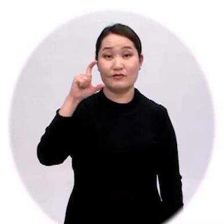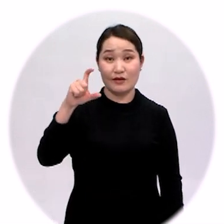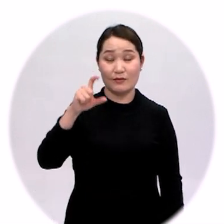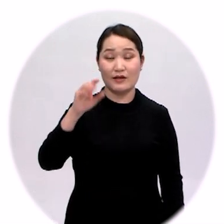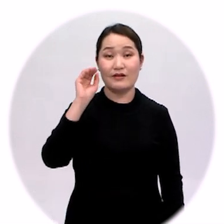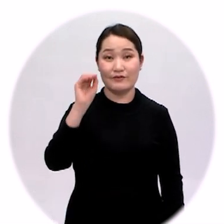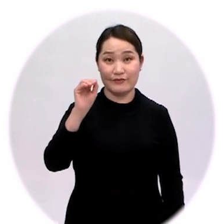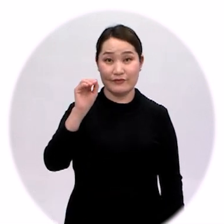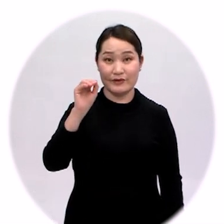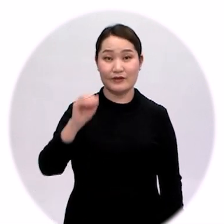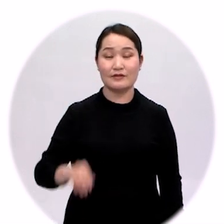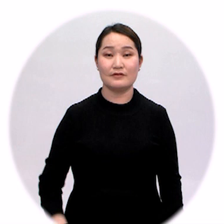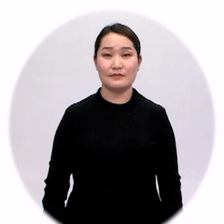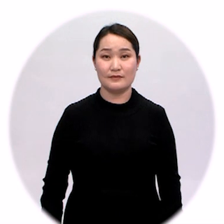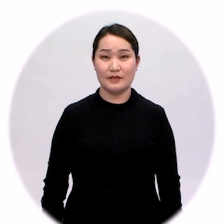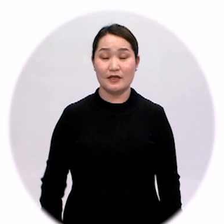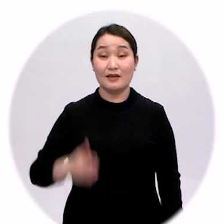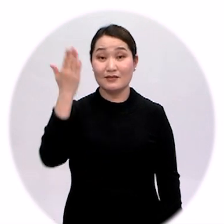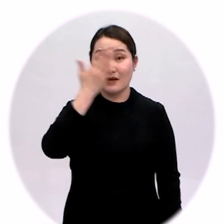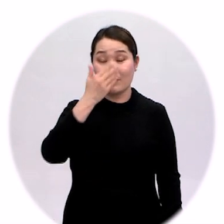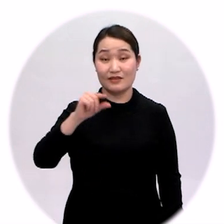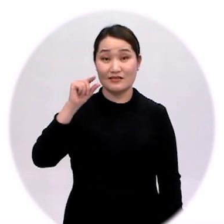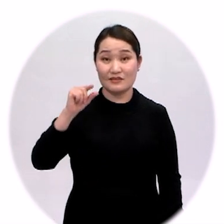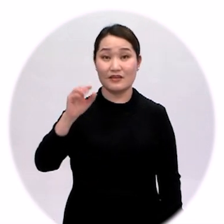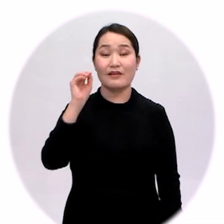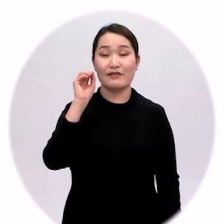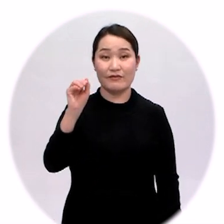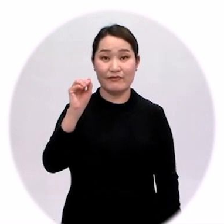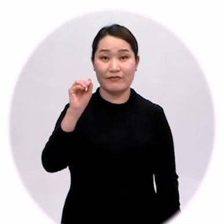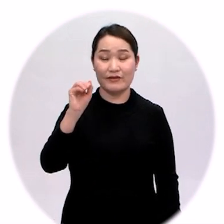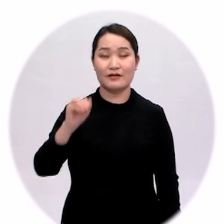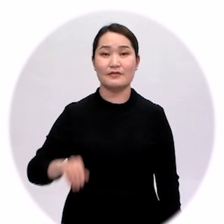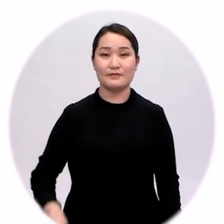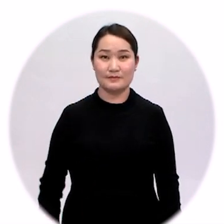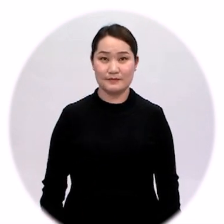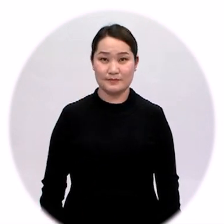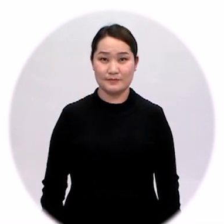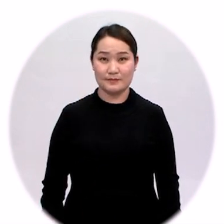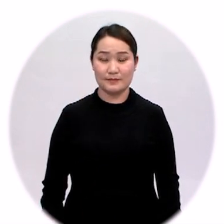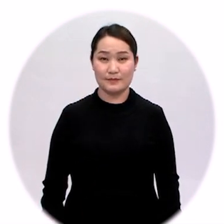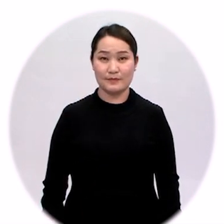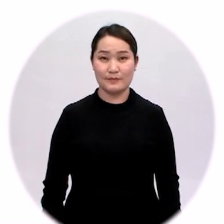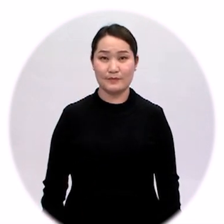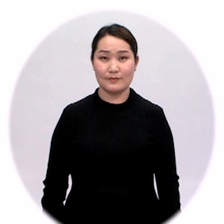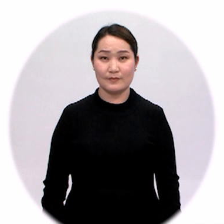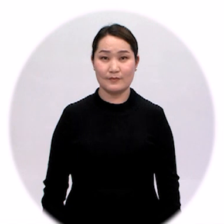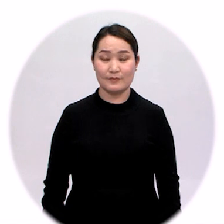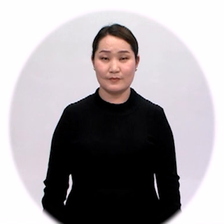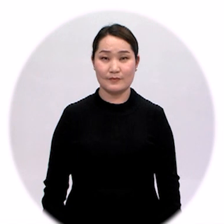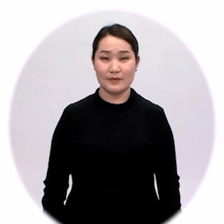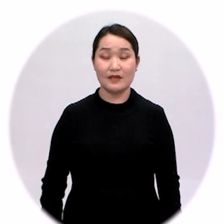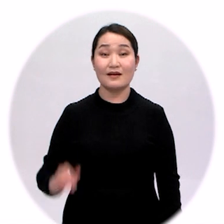Дарамт том F үсэг, дарамт жижиг F үсэг. Авиан